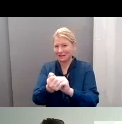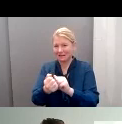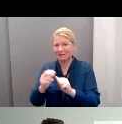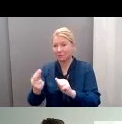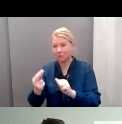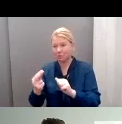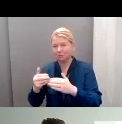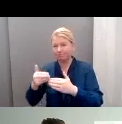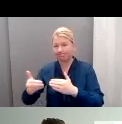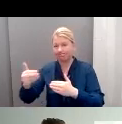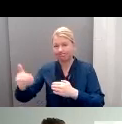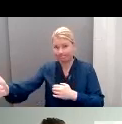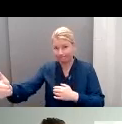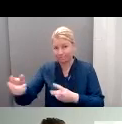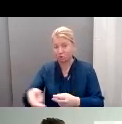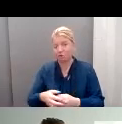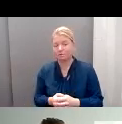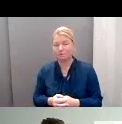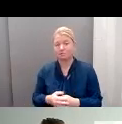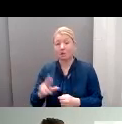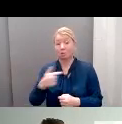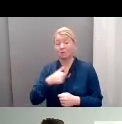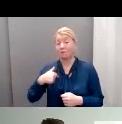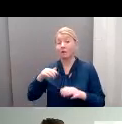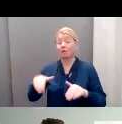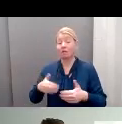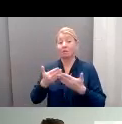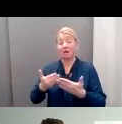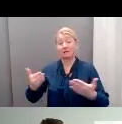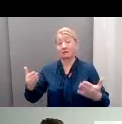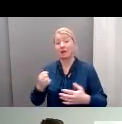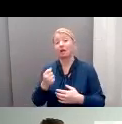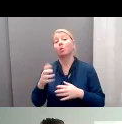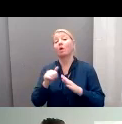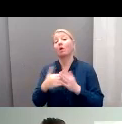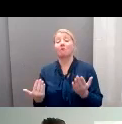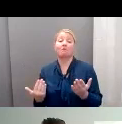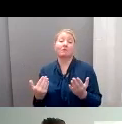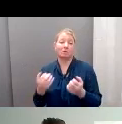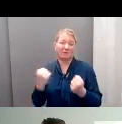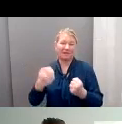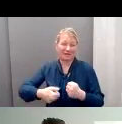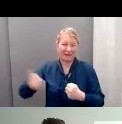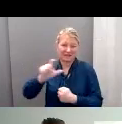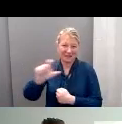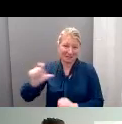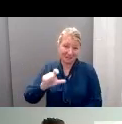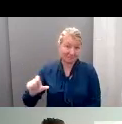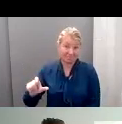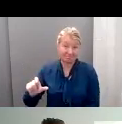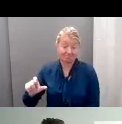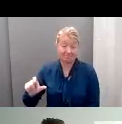Och där har vi ju nu presenterat några av de viktigaste temana i alla fall. Och det här ska vi